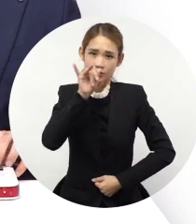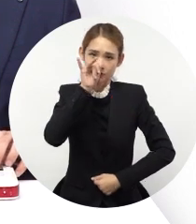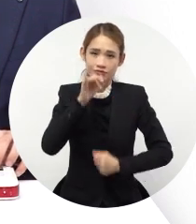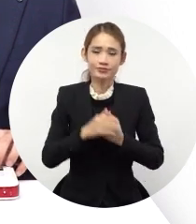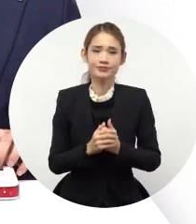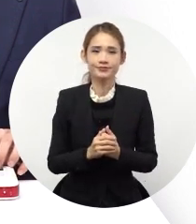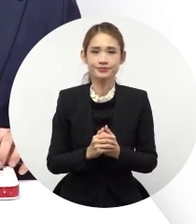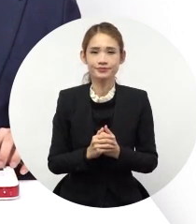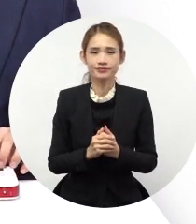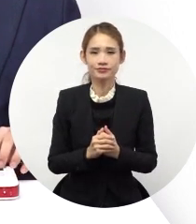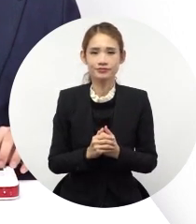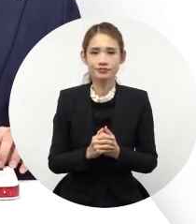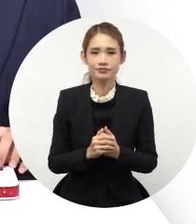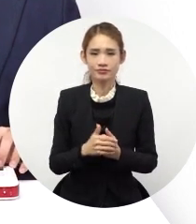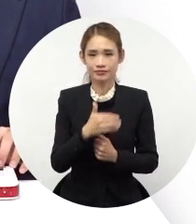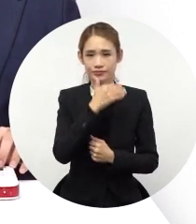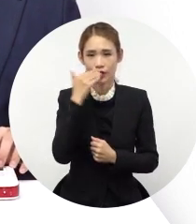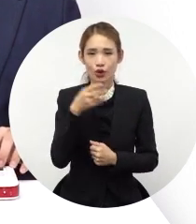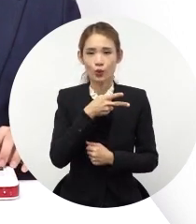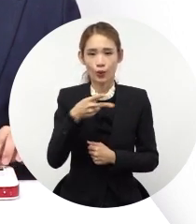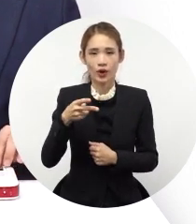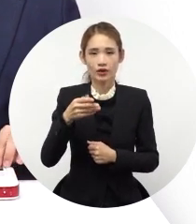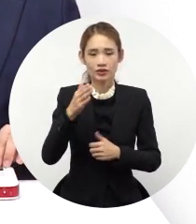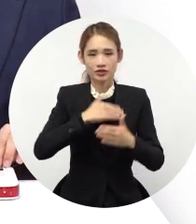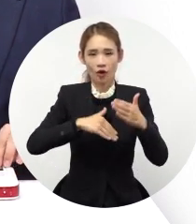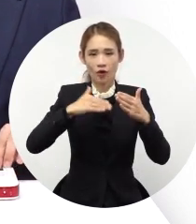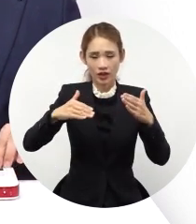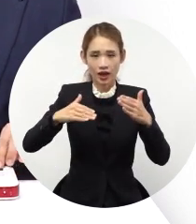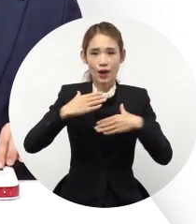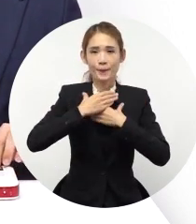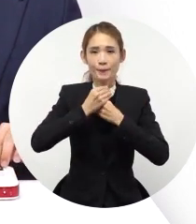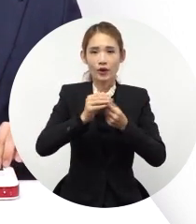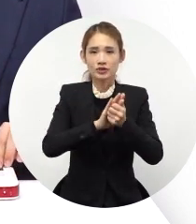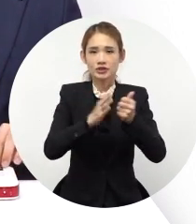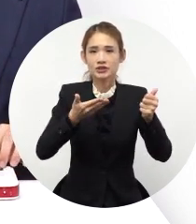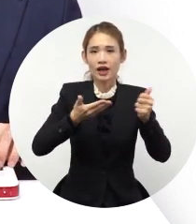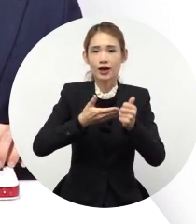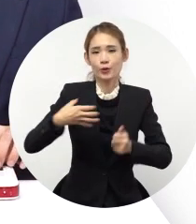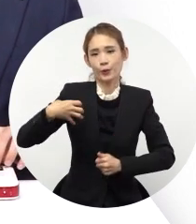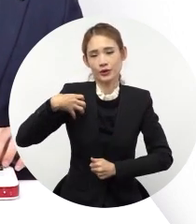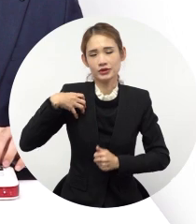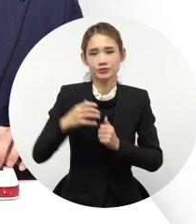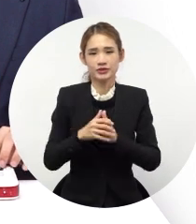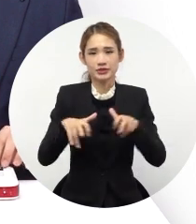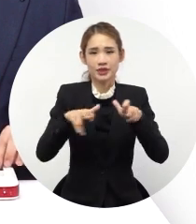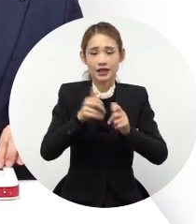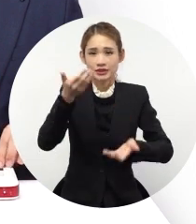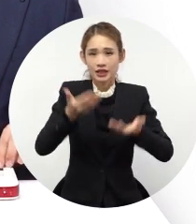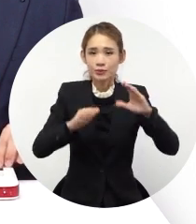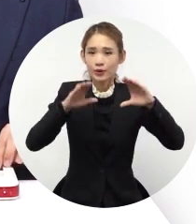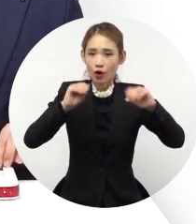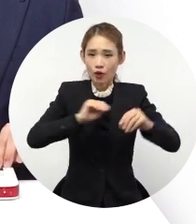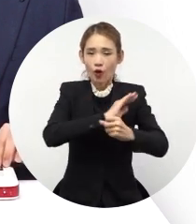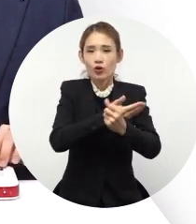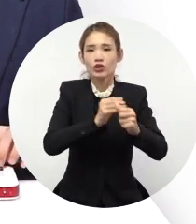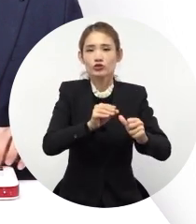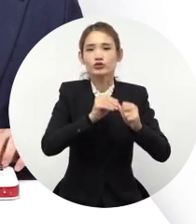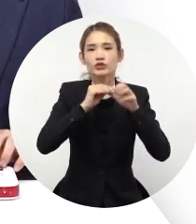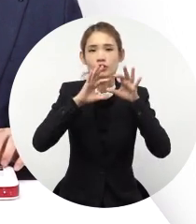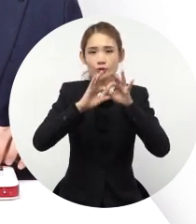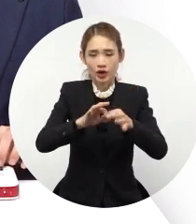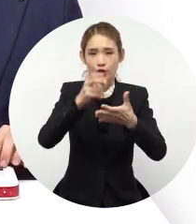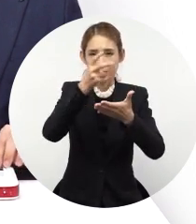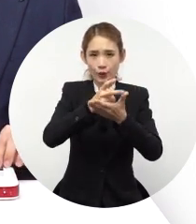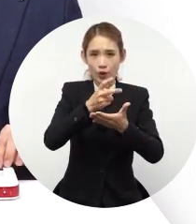수도 있는데요. 바로 정당한 편의의 의무 때문입니다. 장애인 차별금지 및 권리구제 등에